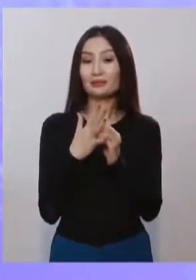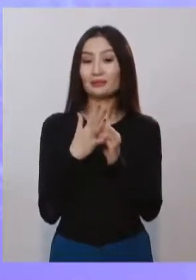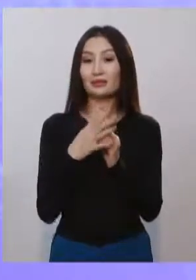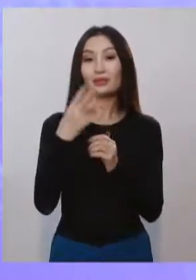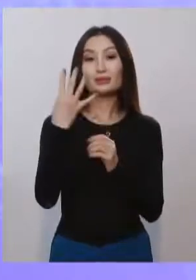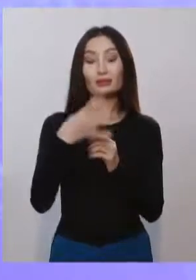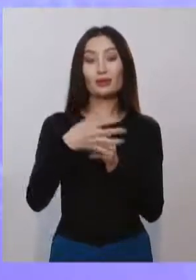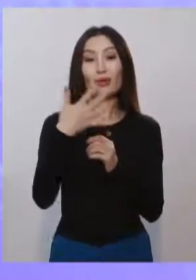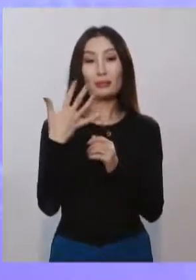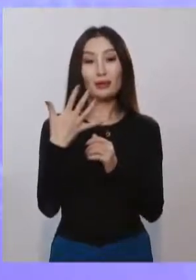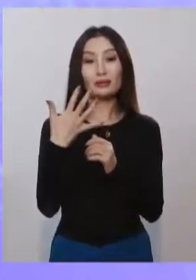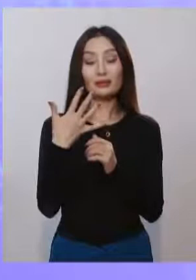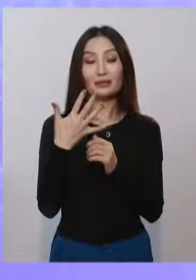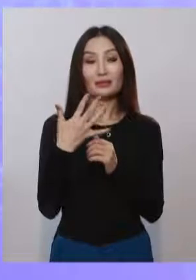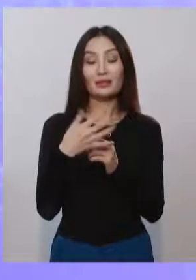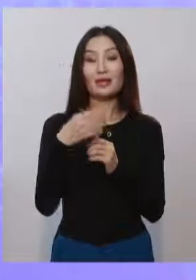1545